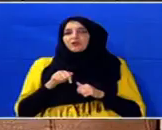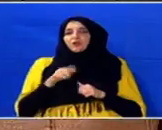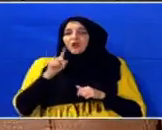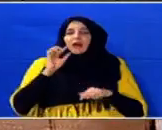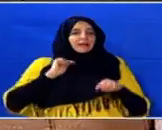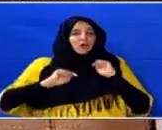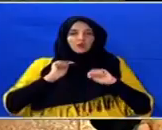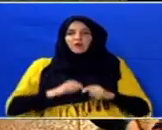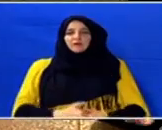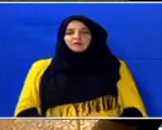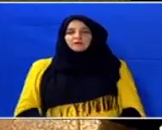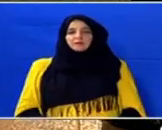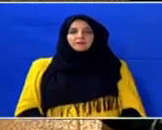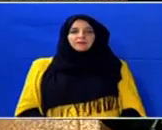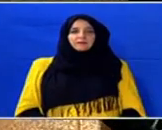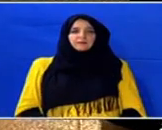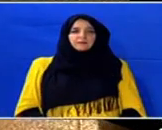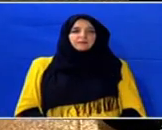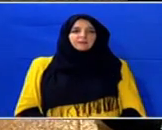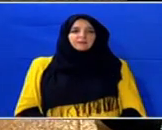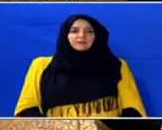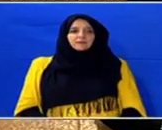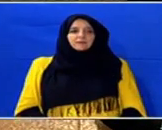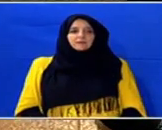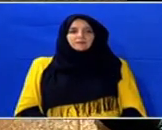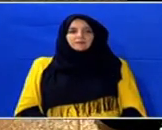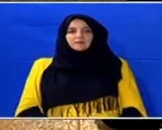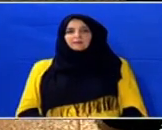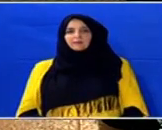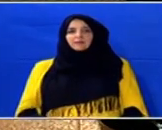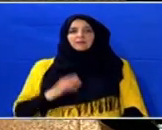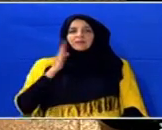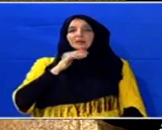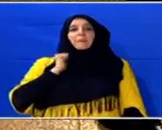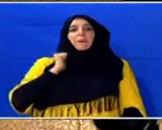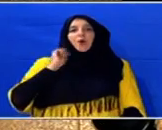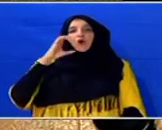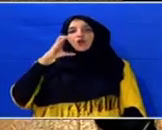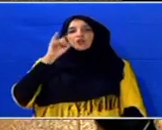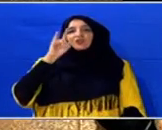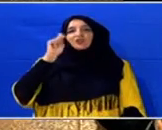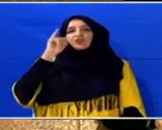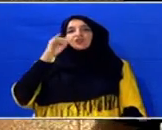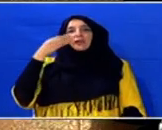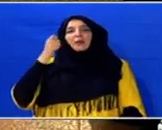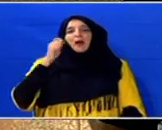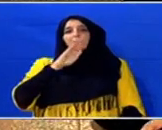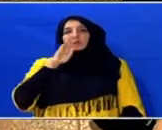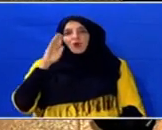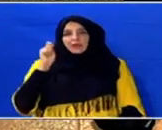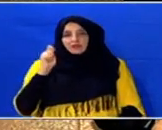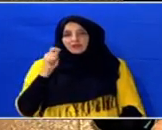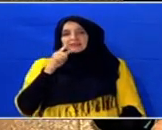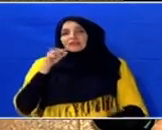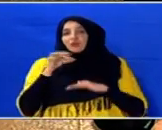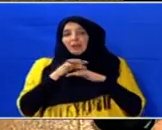بريئة إن شاء الله. بارك الله فيك. طيب أم شيماء من البرج، توفى الزوج نتاعها رحمه الله وخلى